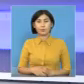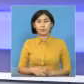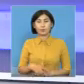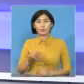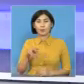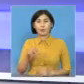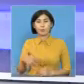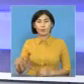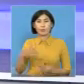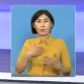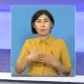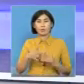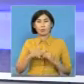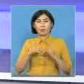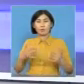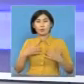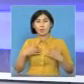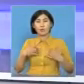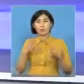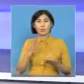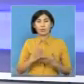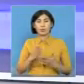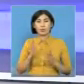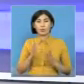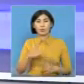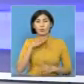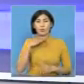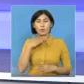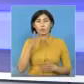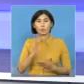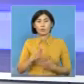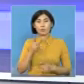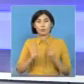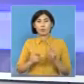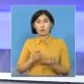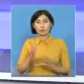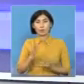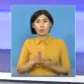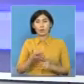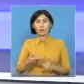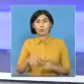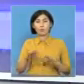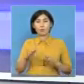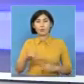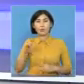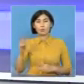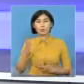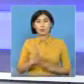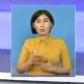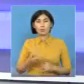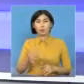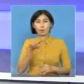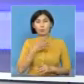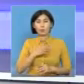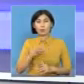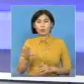В Алгинском районе активно развивается животноводство, причем не только мясного, но и молочного направления. Для этого местные предприниматели эффективно